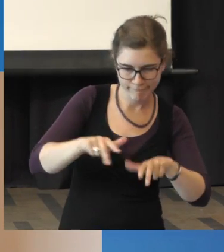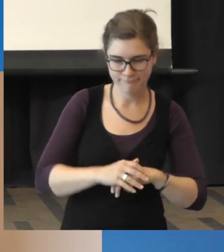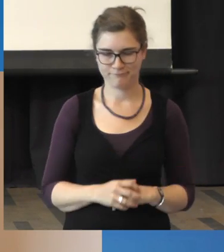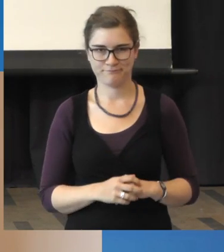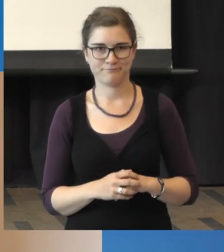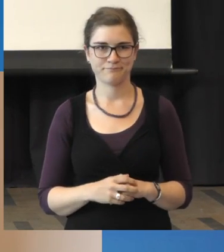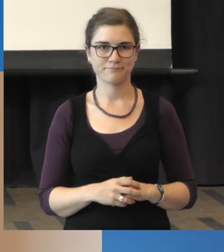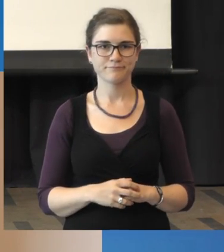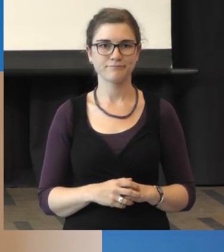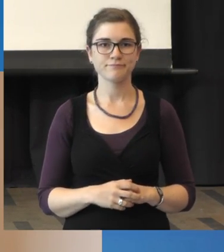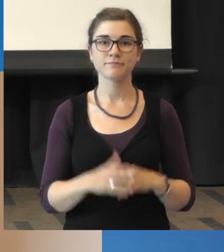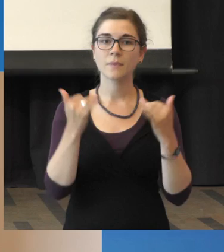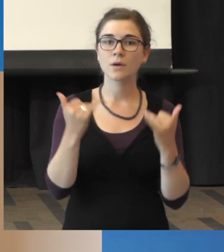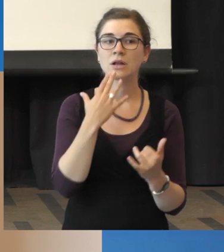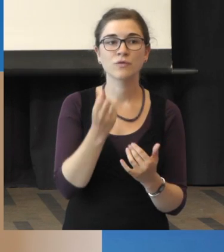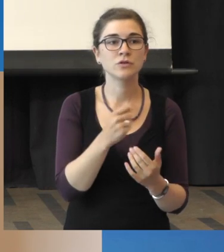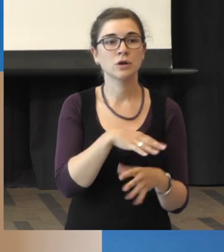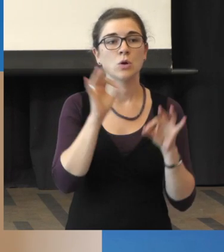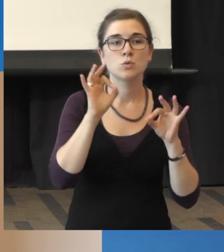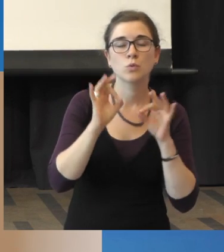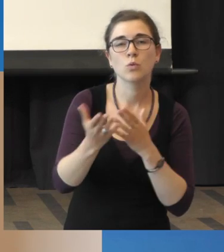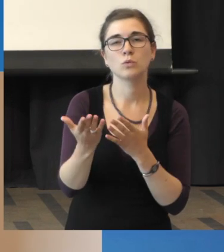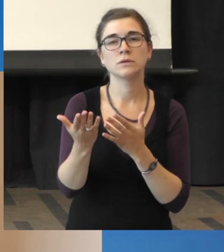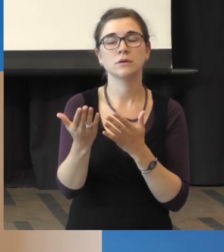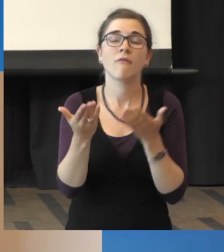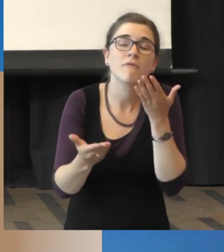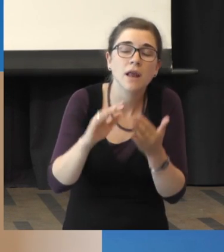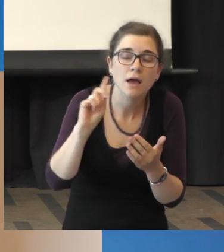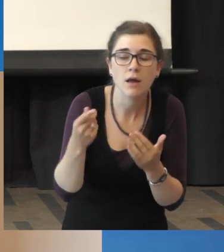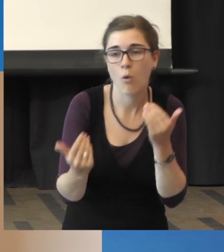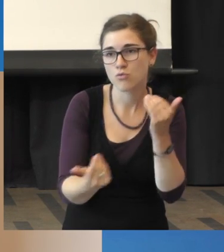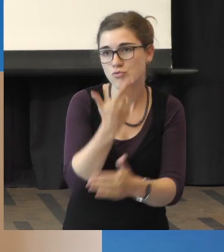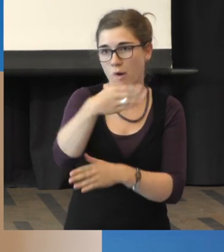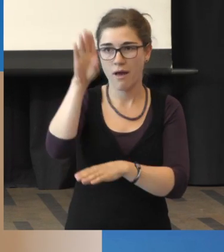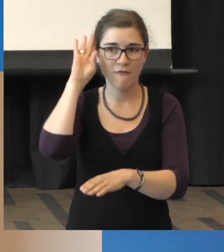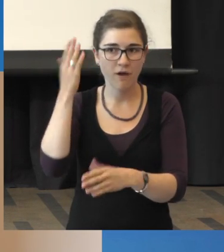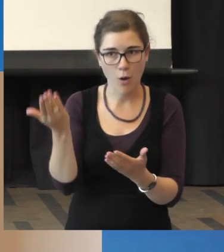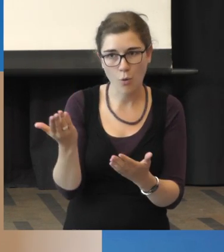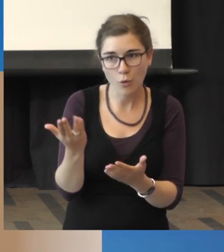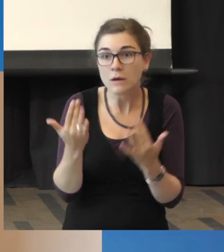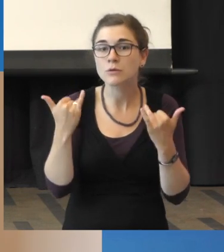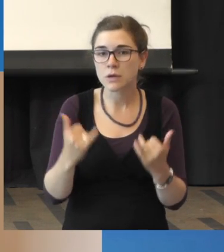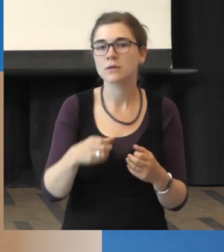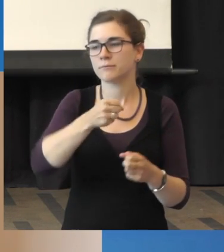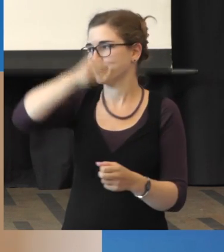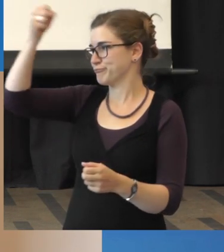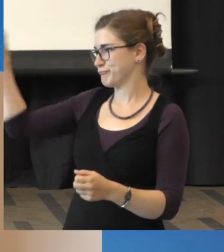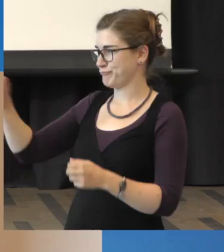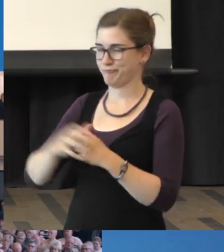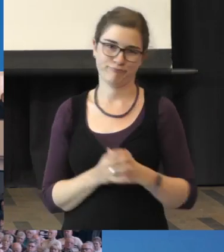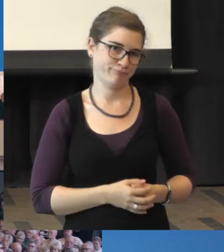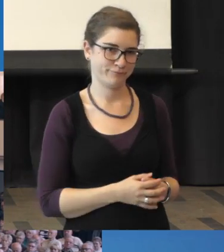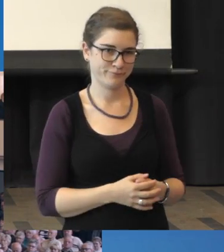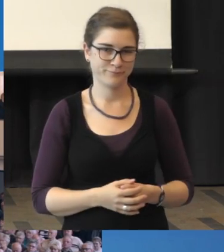auf den Weg zu bringen. Und jetzt wünsche ich Ihnen gute, vielleicht auch neue Erkenntnisse und gebe das Mikro an den Peter